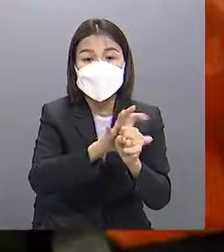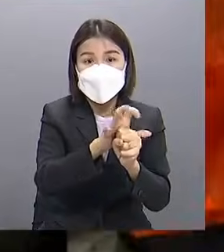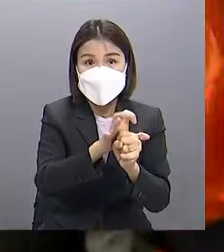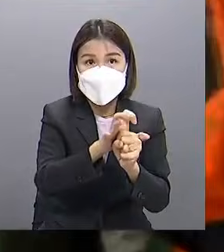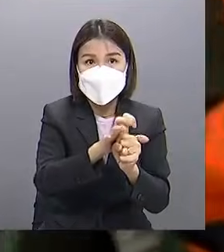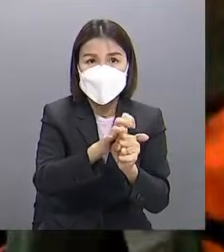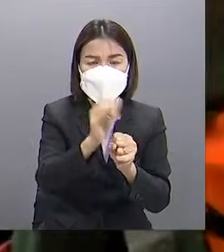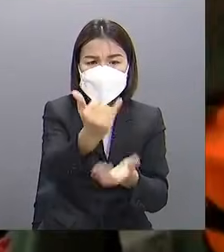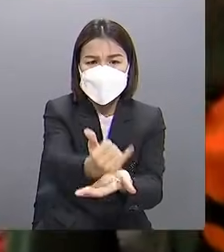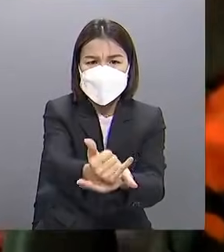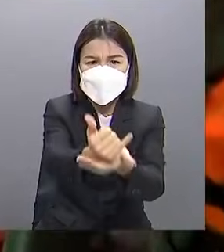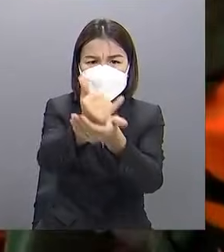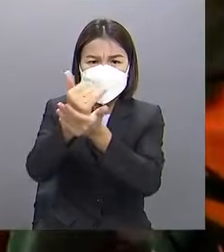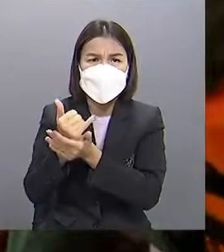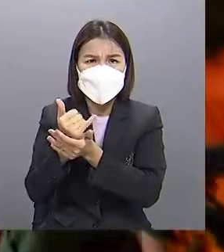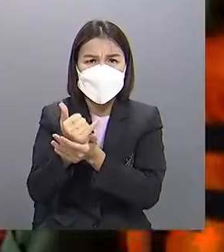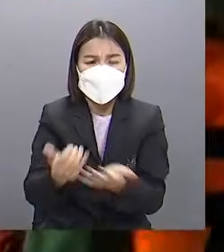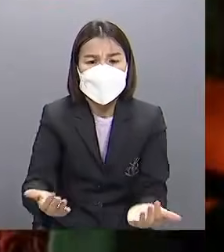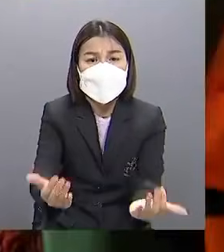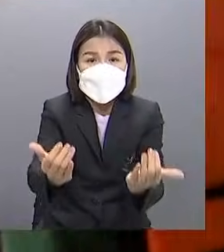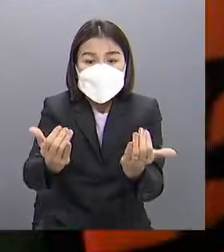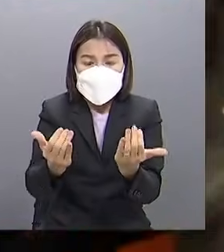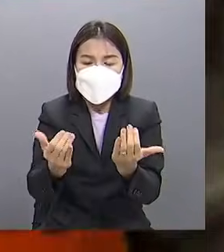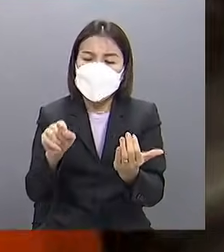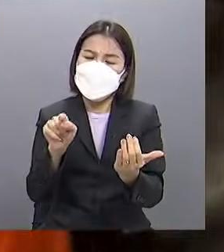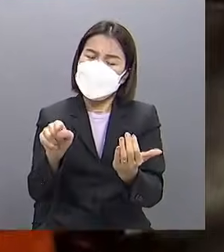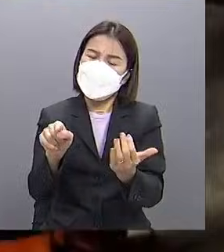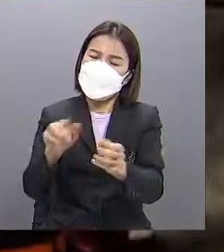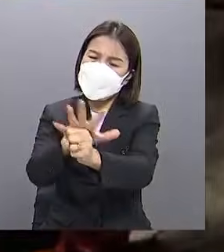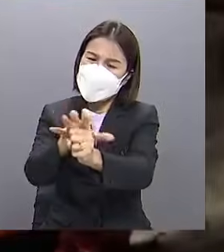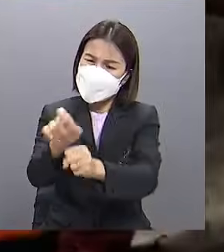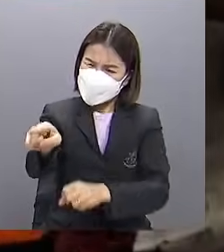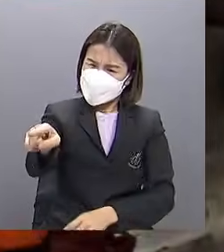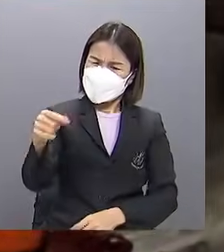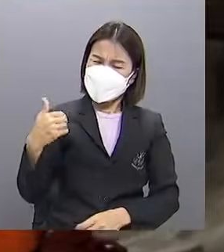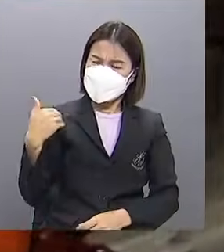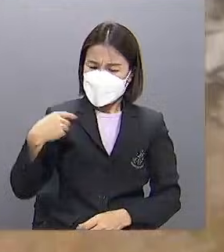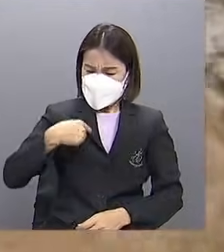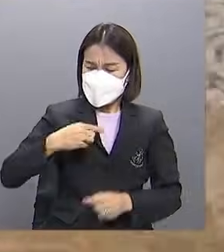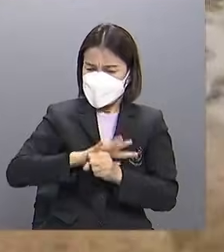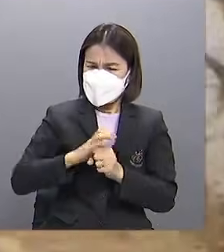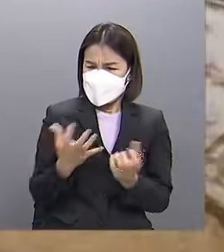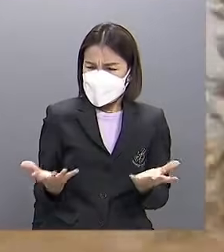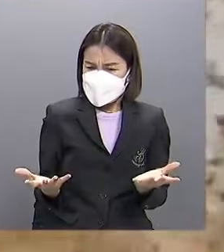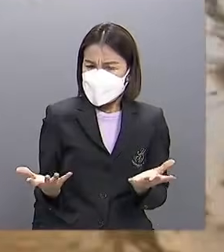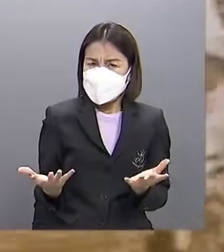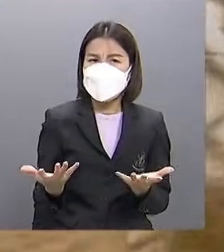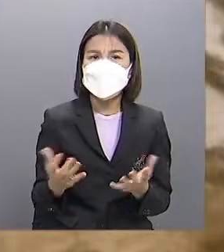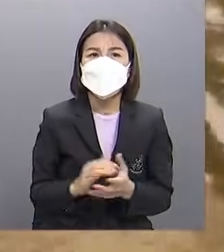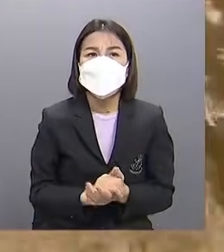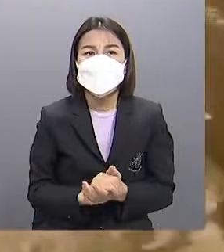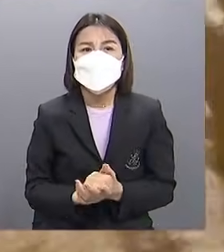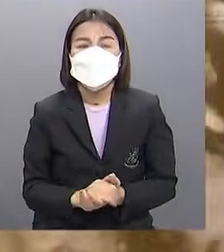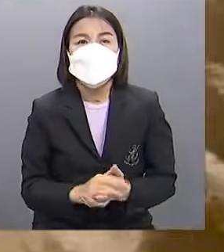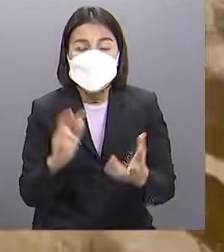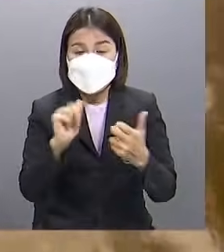ไปจับต้องตัวเขาเนี่ยต่างคนต่างก็ไม่รู้ว่าตกลงคุณเป็นโควิดหรือผมเป็นโควิดอย่างเงี้ยเห็นไหมเพราะฉะนั้นมันทำให้เหมือนกับว่า